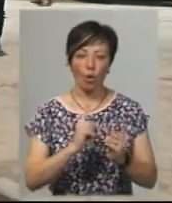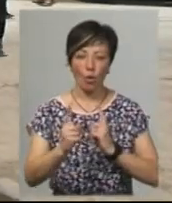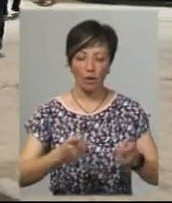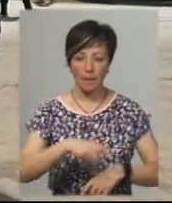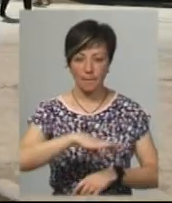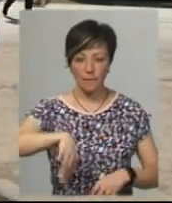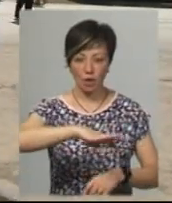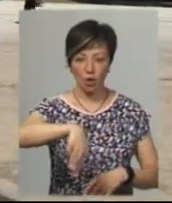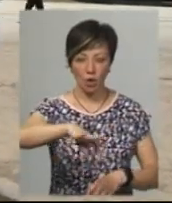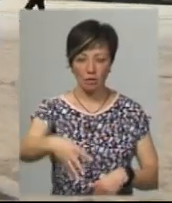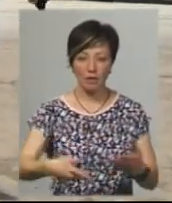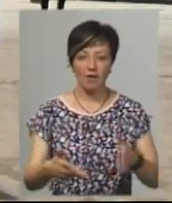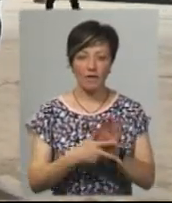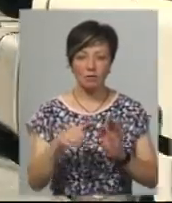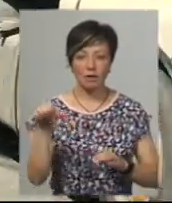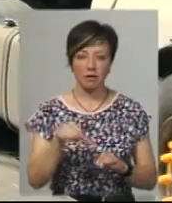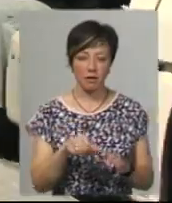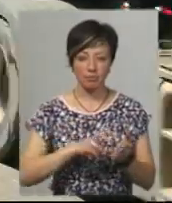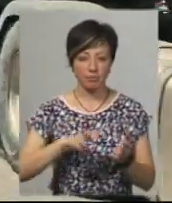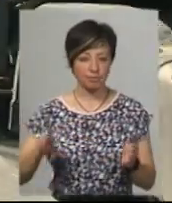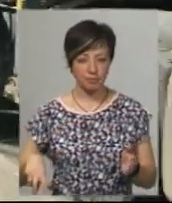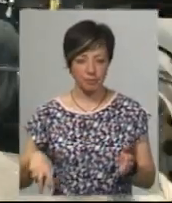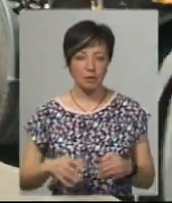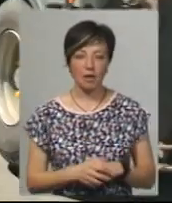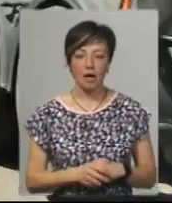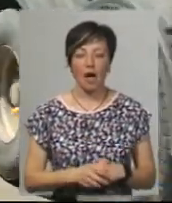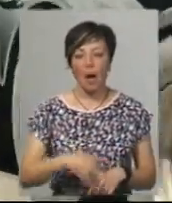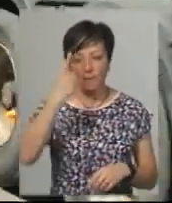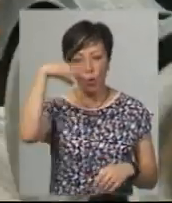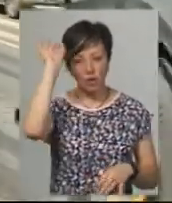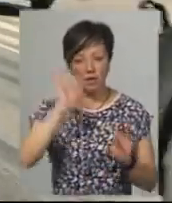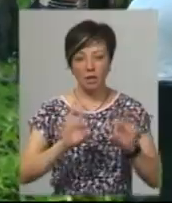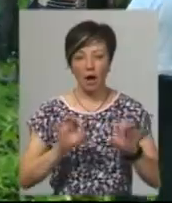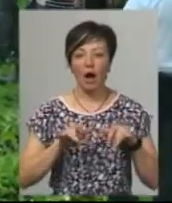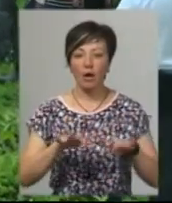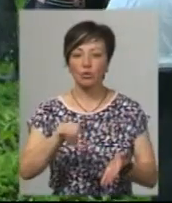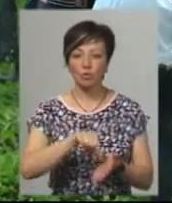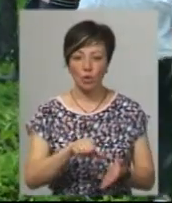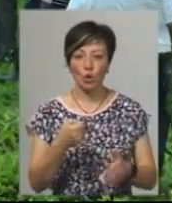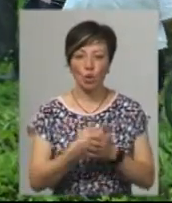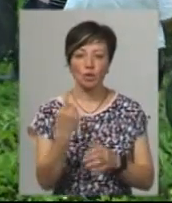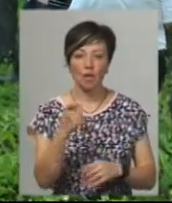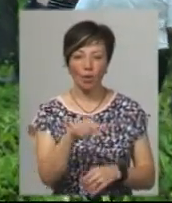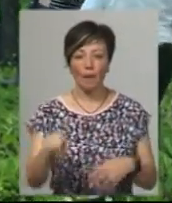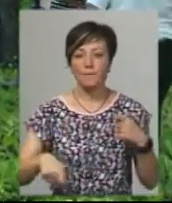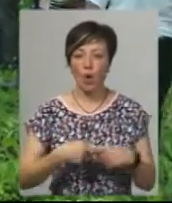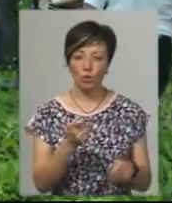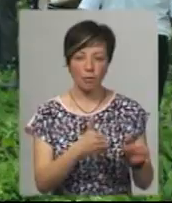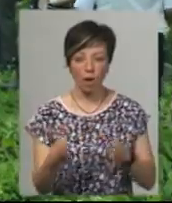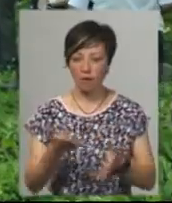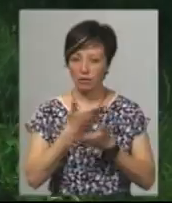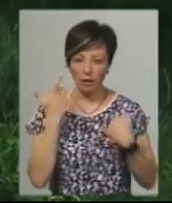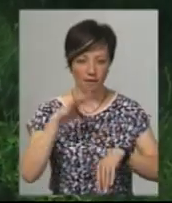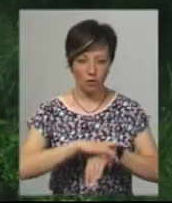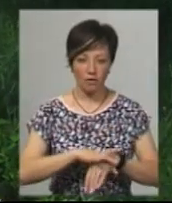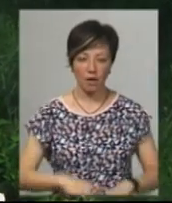пішохідним переходом. За 8 хвилин покидають проїжджу частину. На камеру поліцейські кажуть, в акції беруть участь до 100 людей. Порушень громадського порядку не